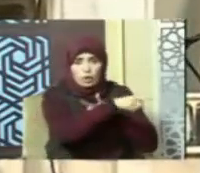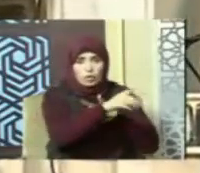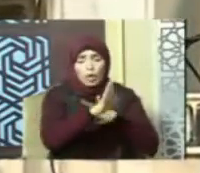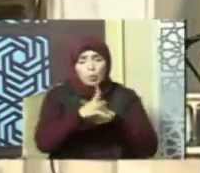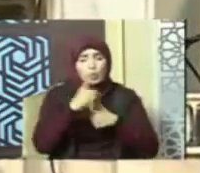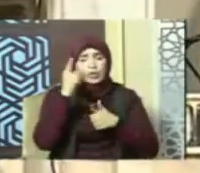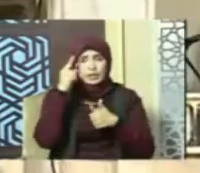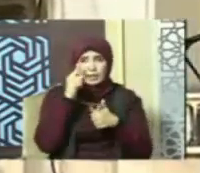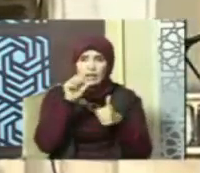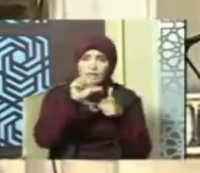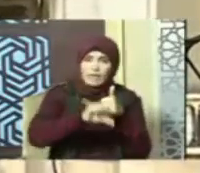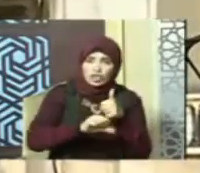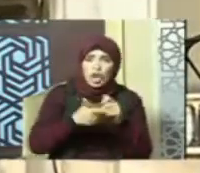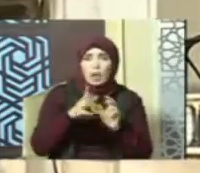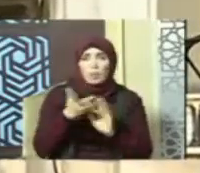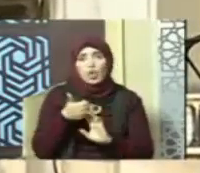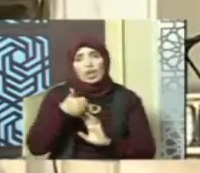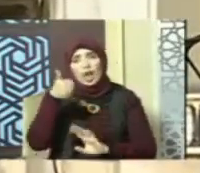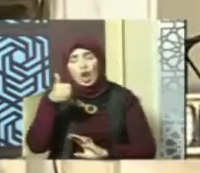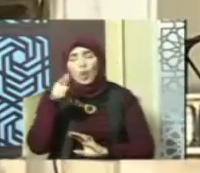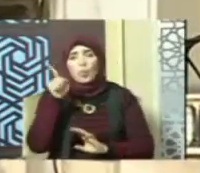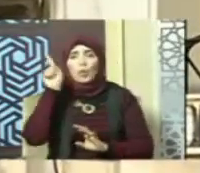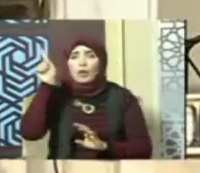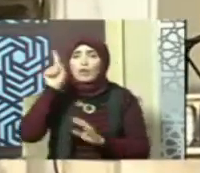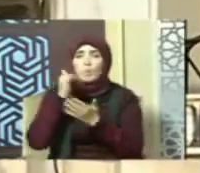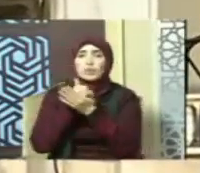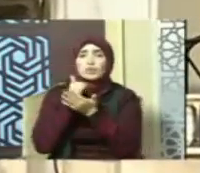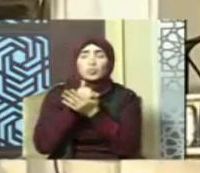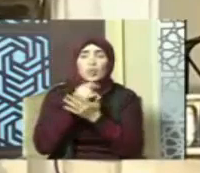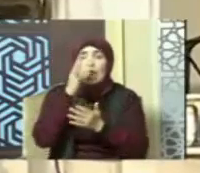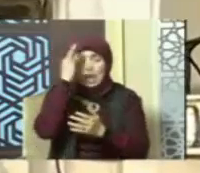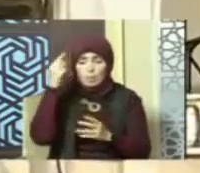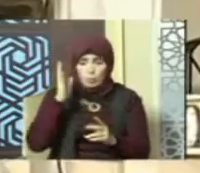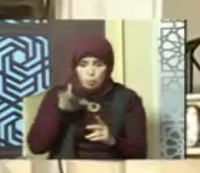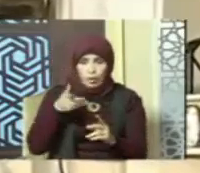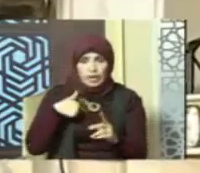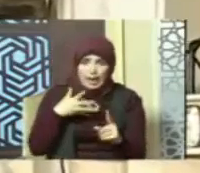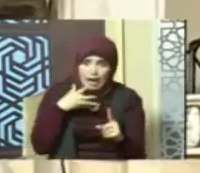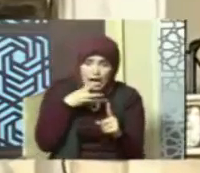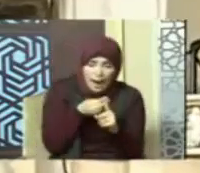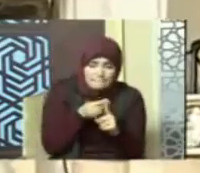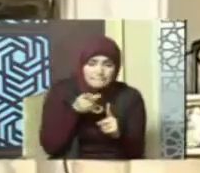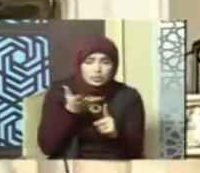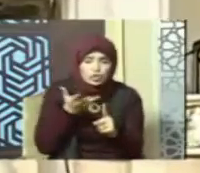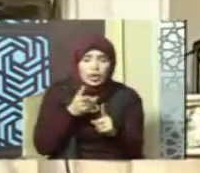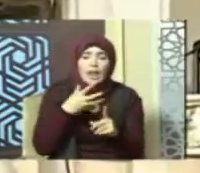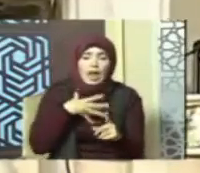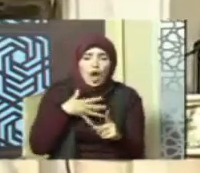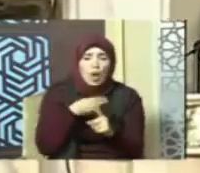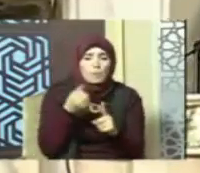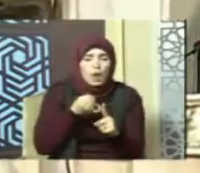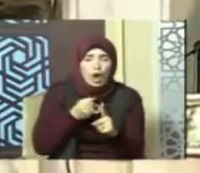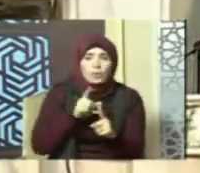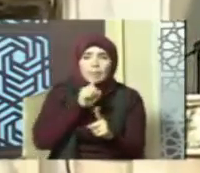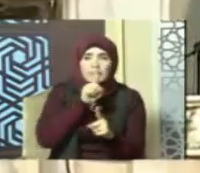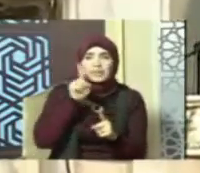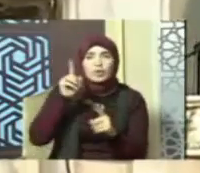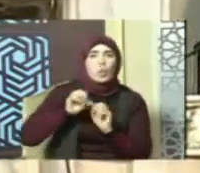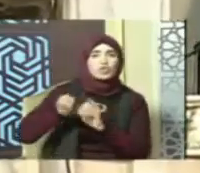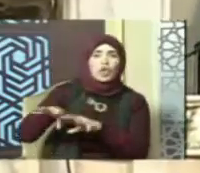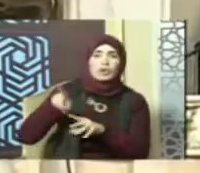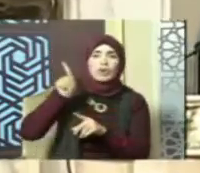تكرهوا شيئا وهو خير لكم، وعسى أن تحبوا شيئا وهو شر لكم، والله يعلم